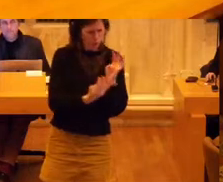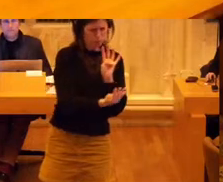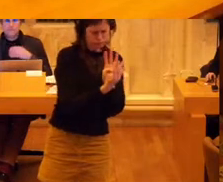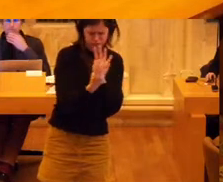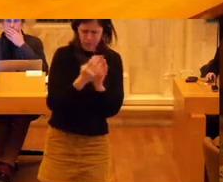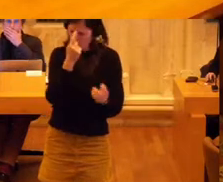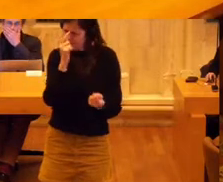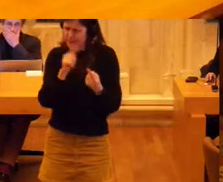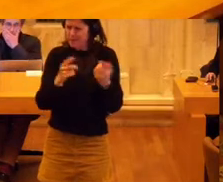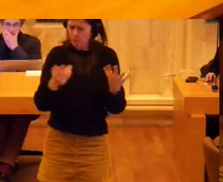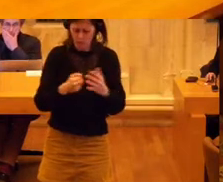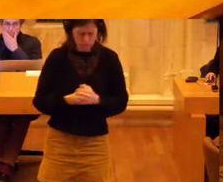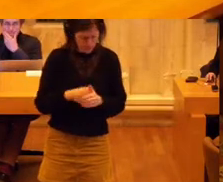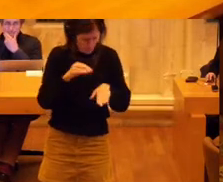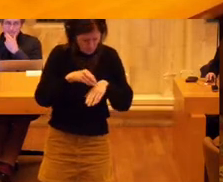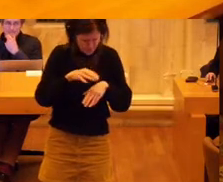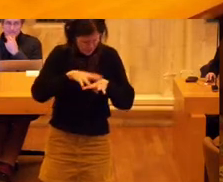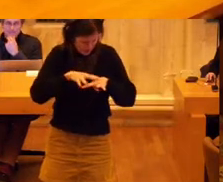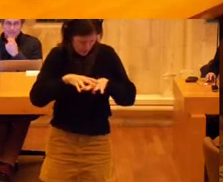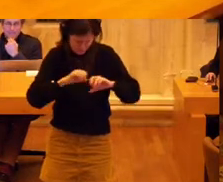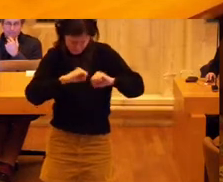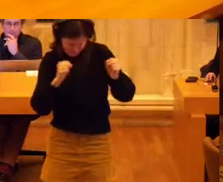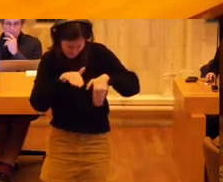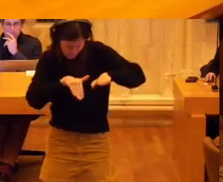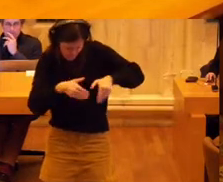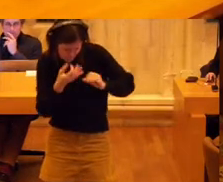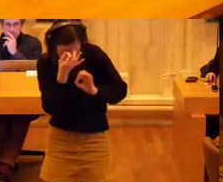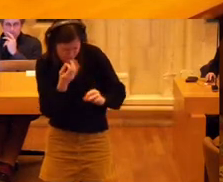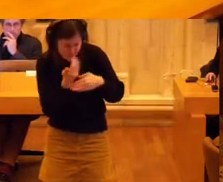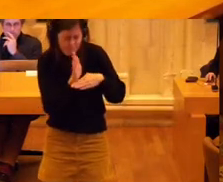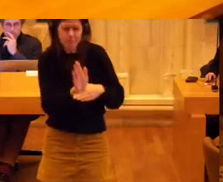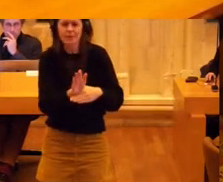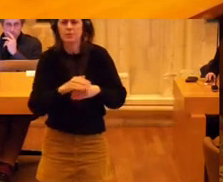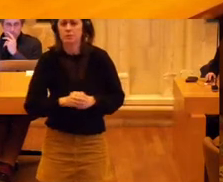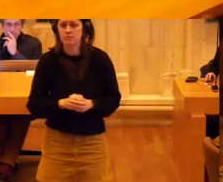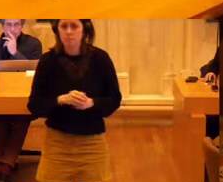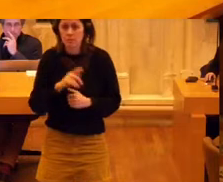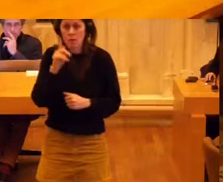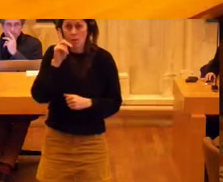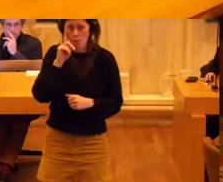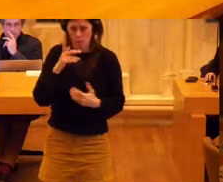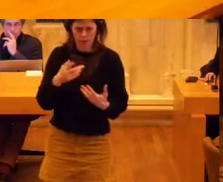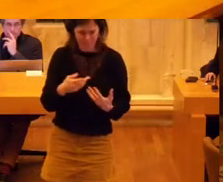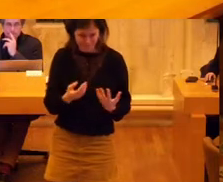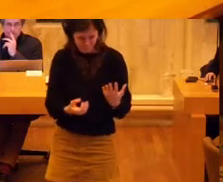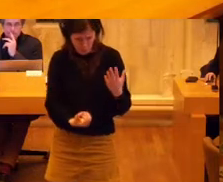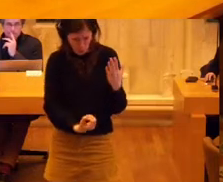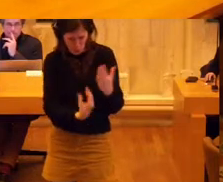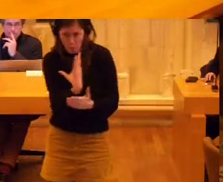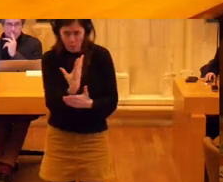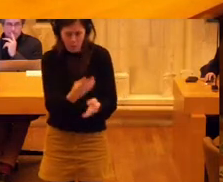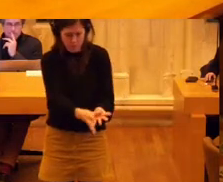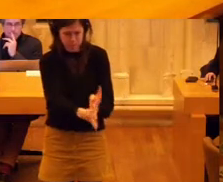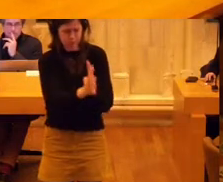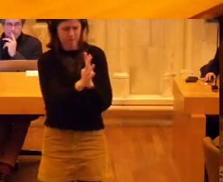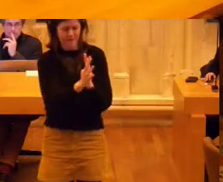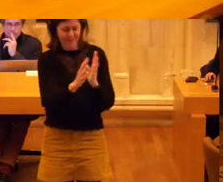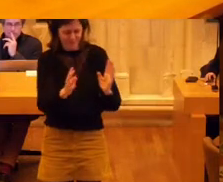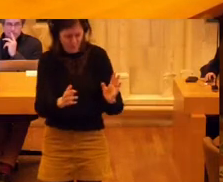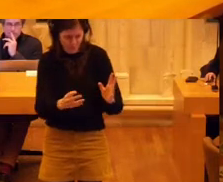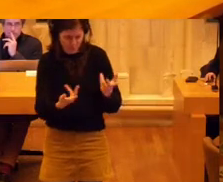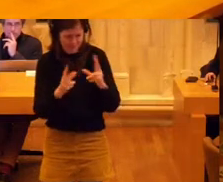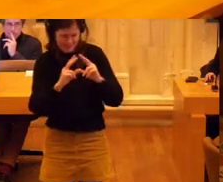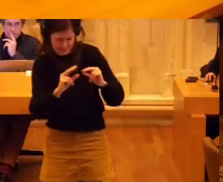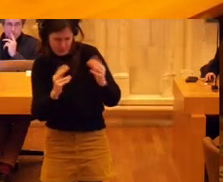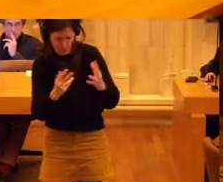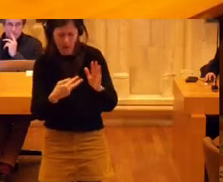vraiment le fonctionnement des conseils de quartier, parce que comme on a un nombre important de nouveaux, ça va être aussi l'occasion de leur expliquer le